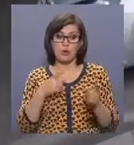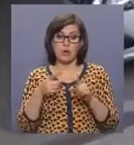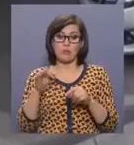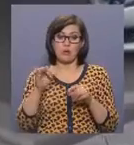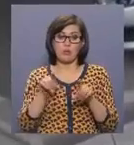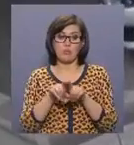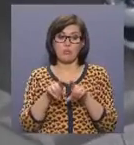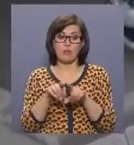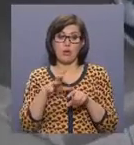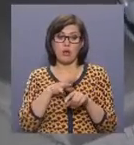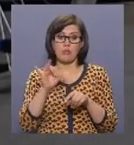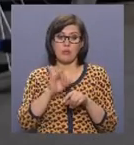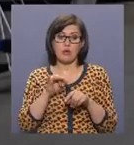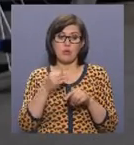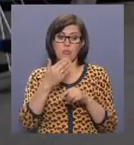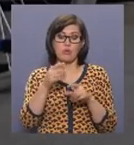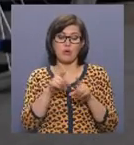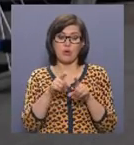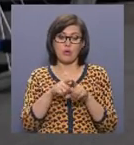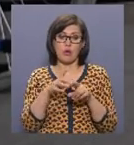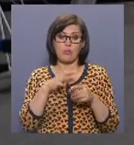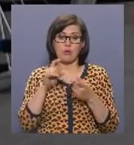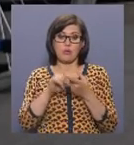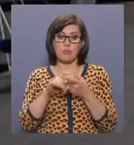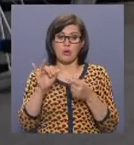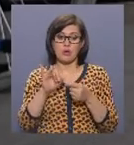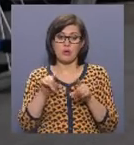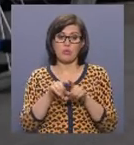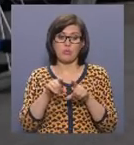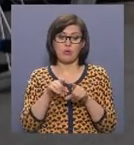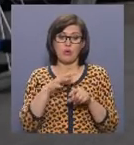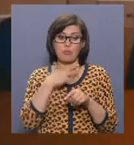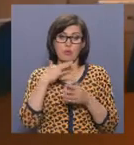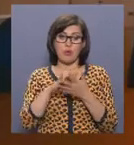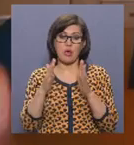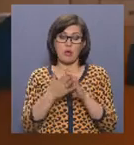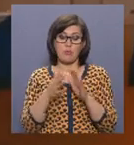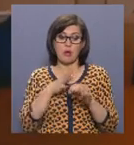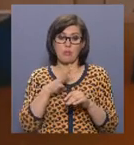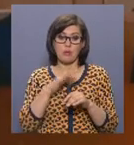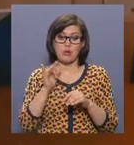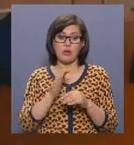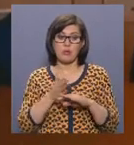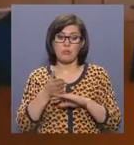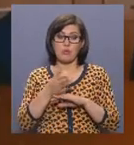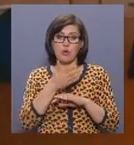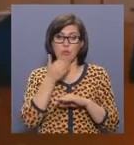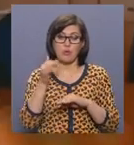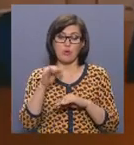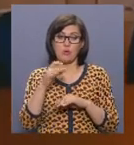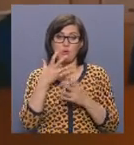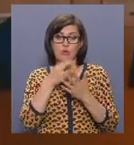Бұдан бөлек, сол жасыл бульварда қатынау үшін көп жағдайда съездер жоқ. Мен өз